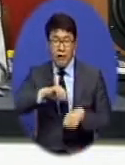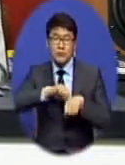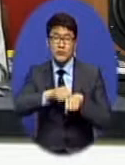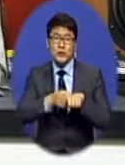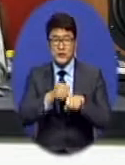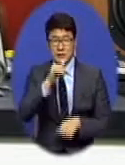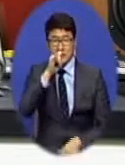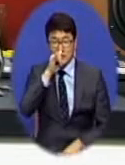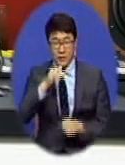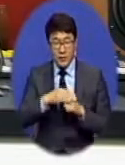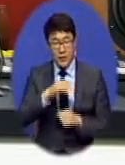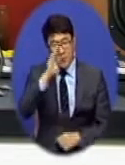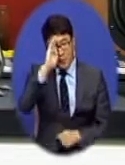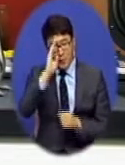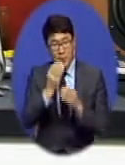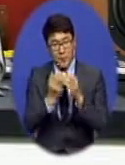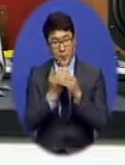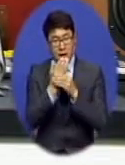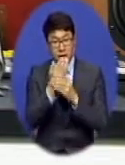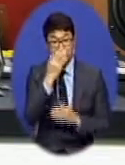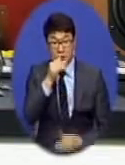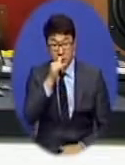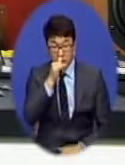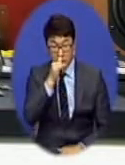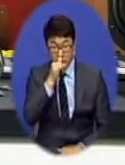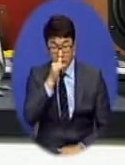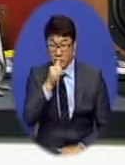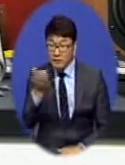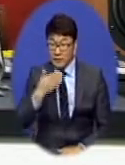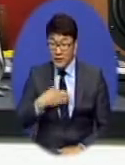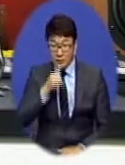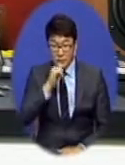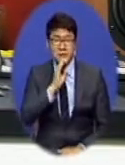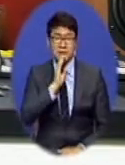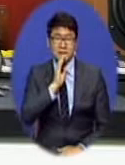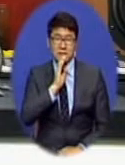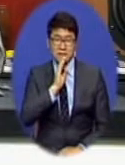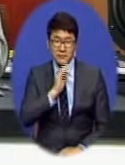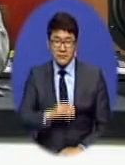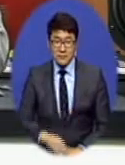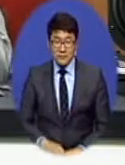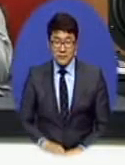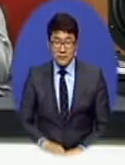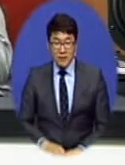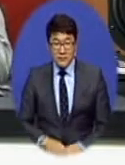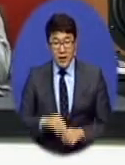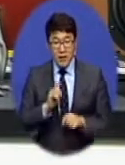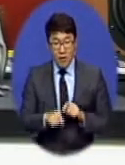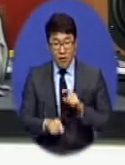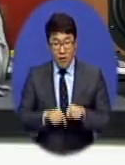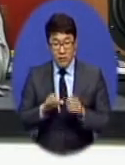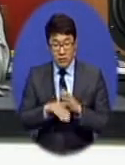그런 관절 질환을 유발할 수 있다고 하네요. 그렇습니다. 걸을